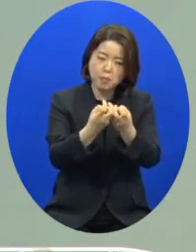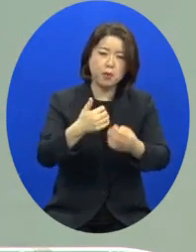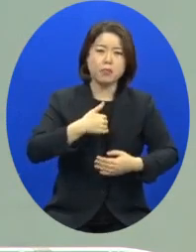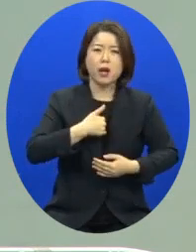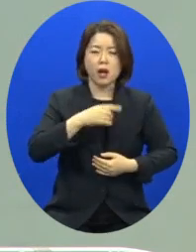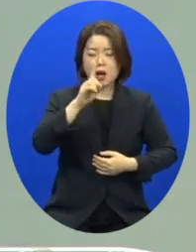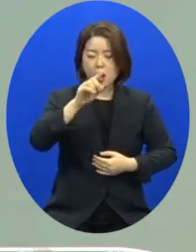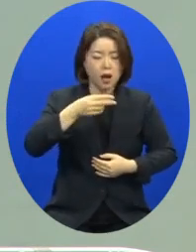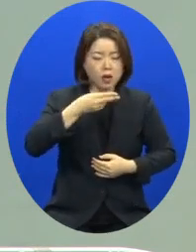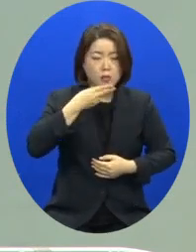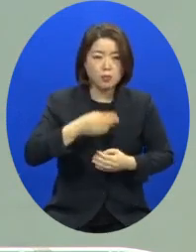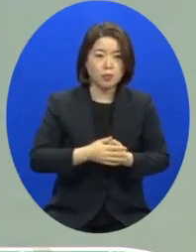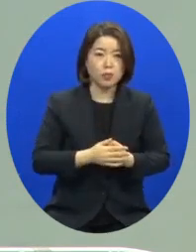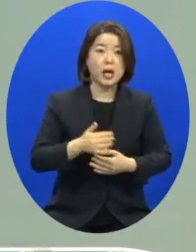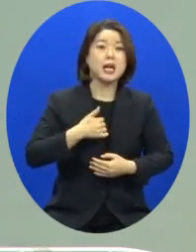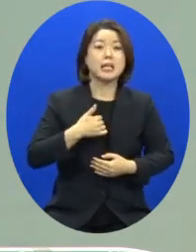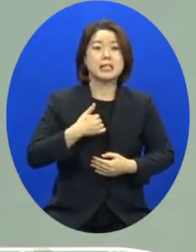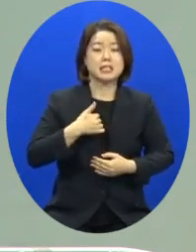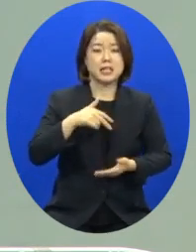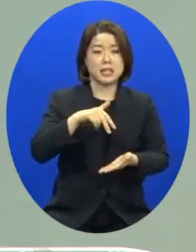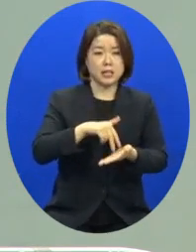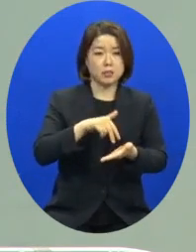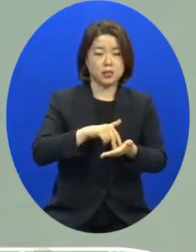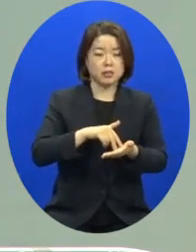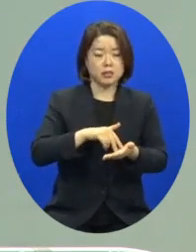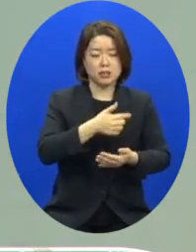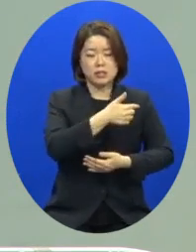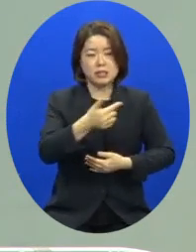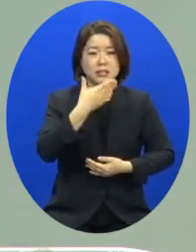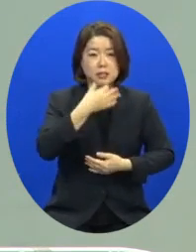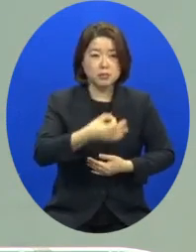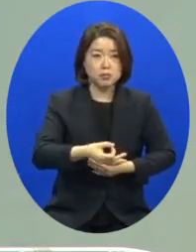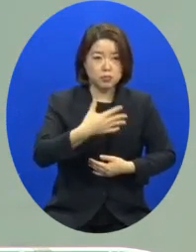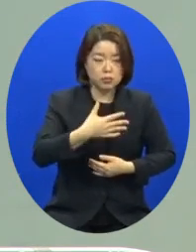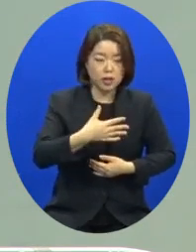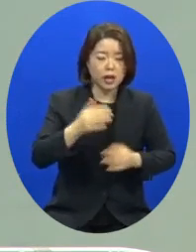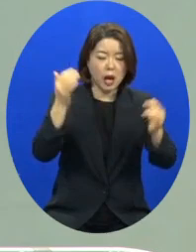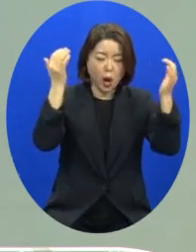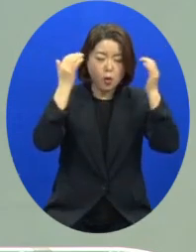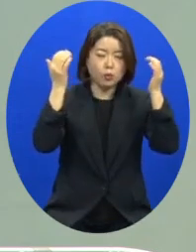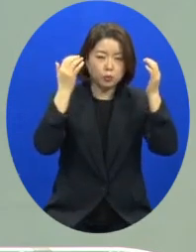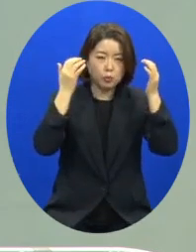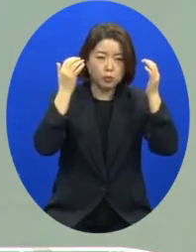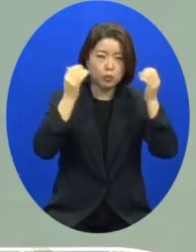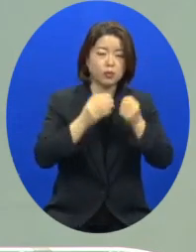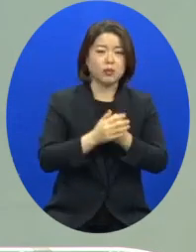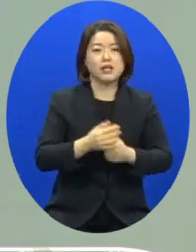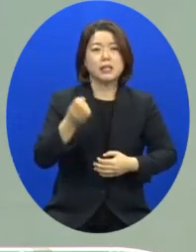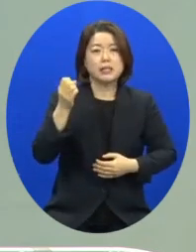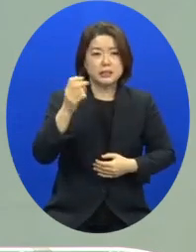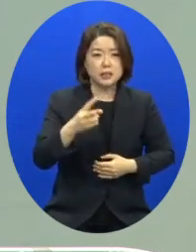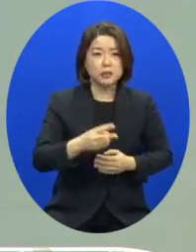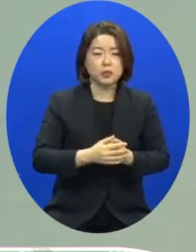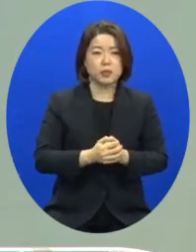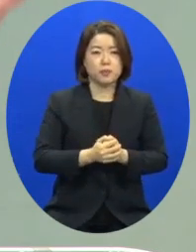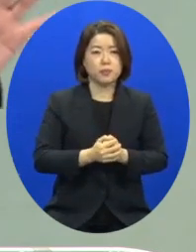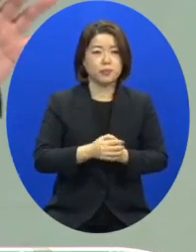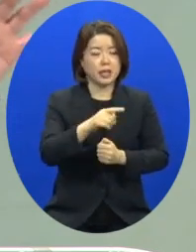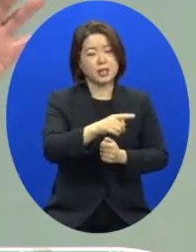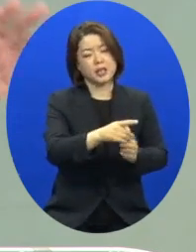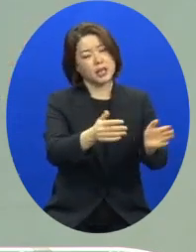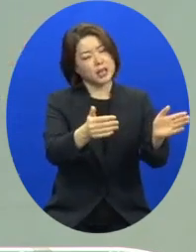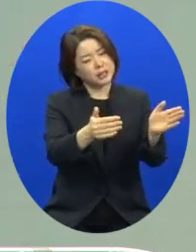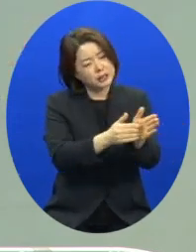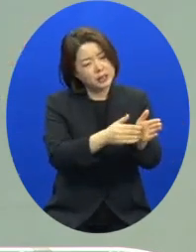아무것도 없었어요. 그건 저에게 큰 불행이었고 고통이었고, 그리고 정말 이렇게